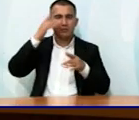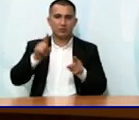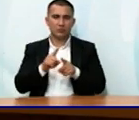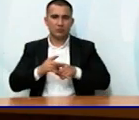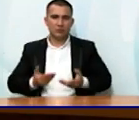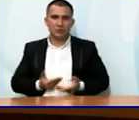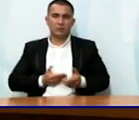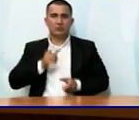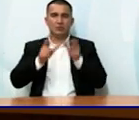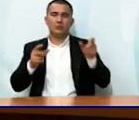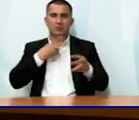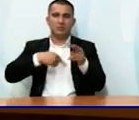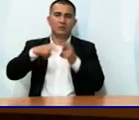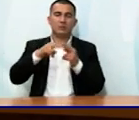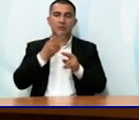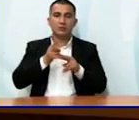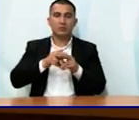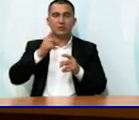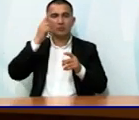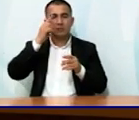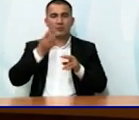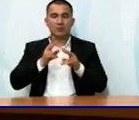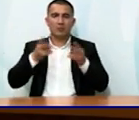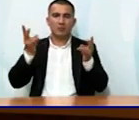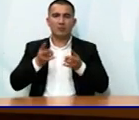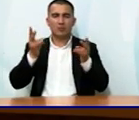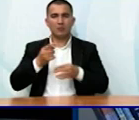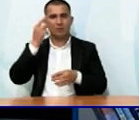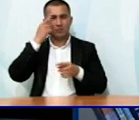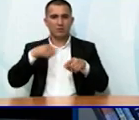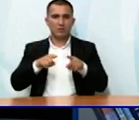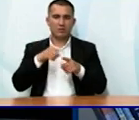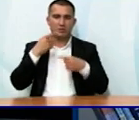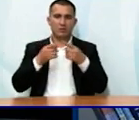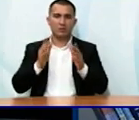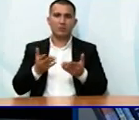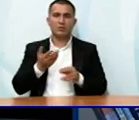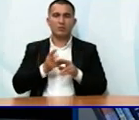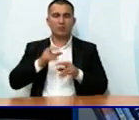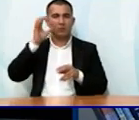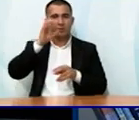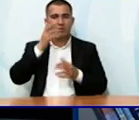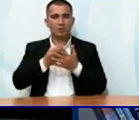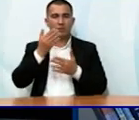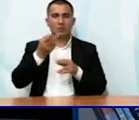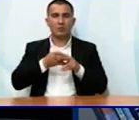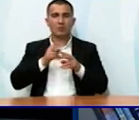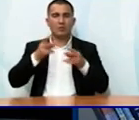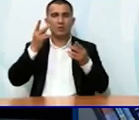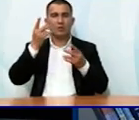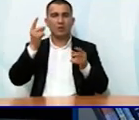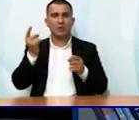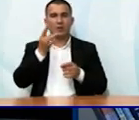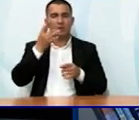топтолиши, поймол қилиниши ko'proq fojia deb qaraladi. O'zbek dramaturgiyasida birinchi bo'lib fojia yaratgan odamlarning